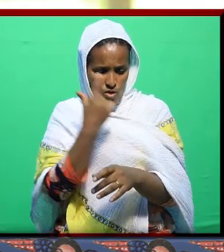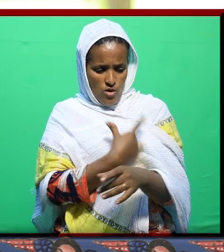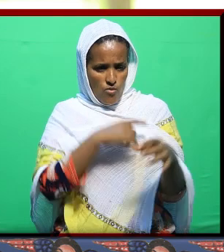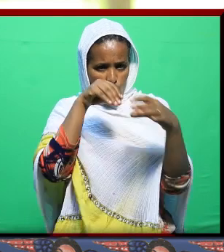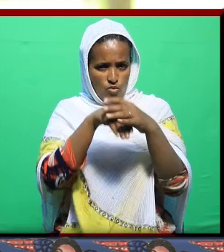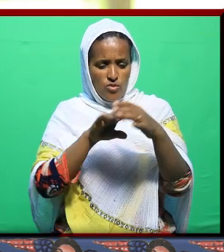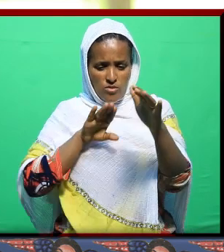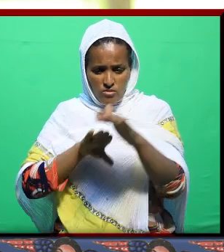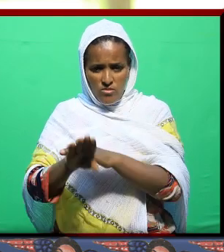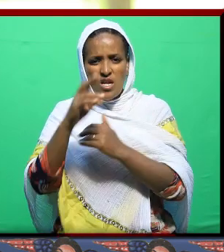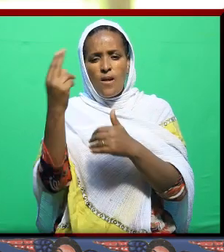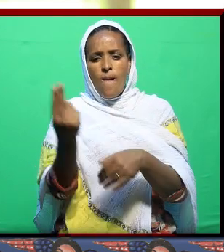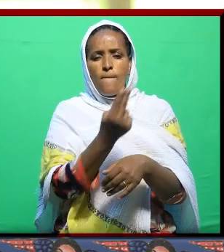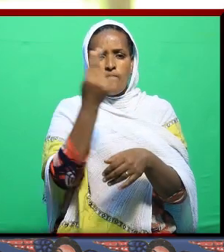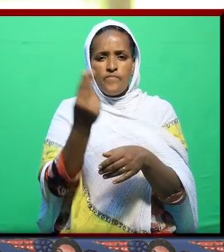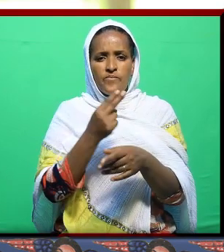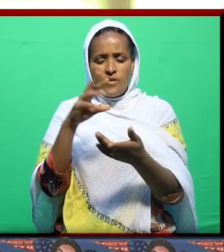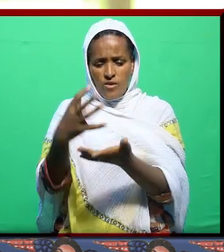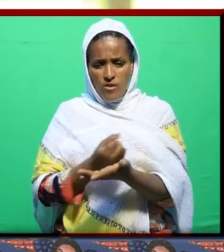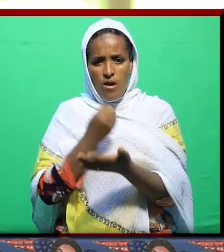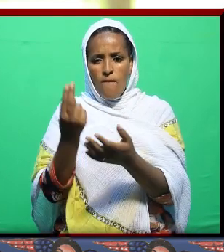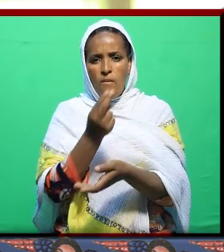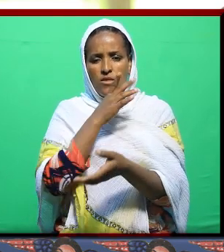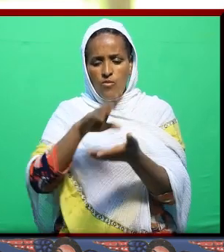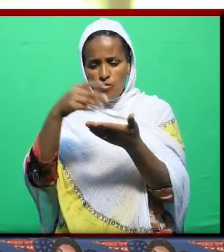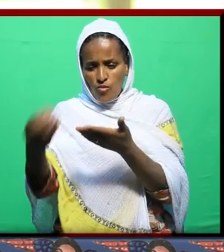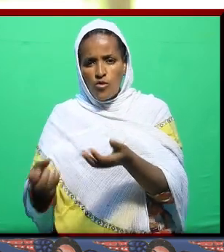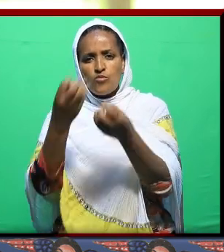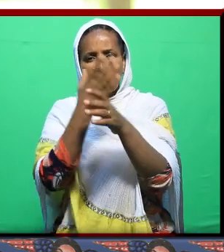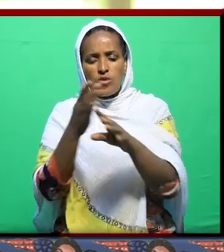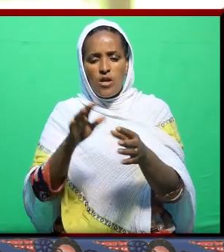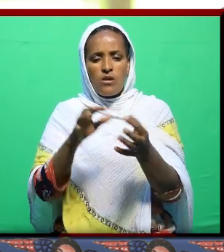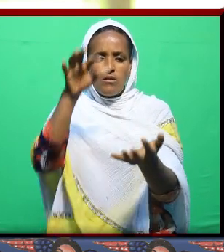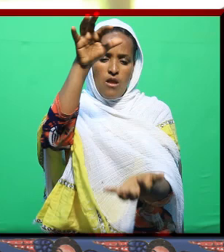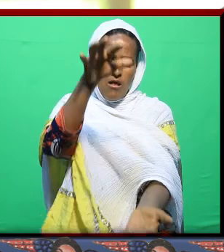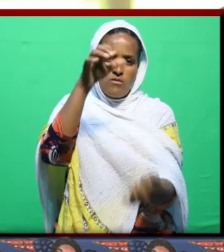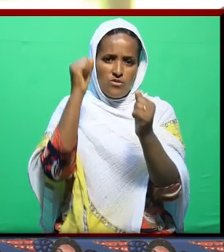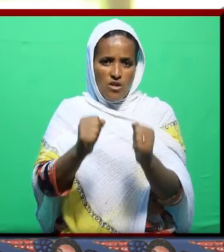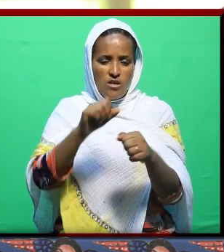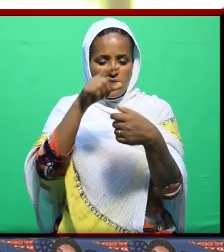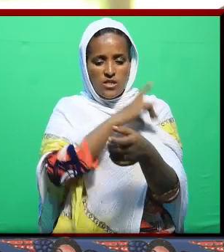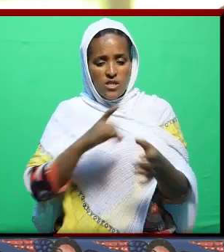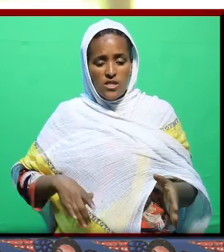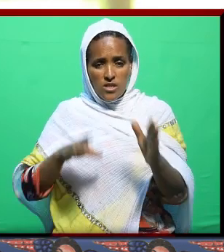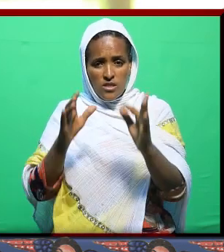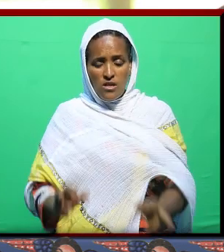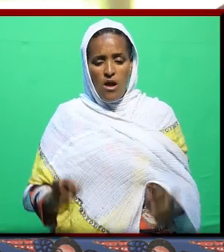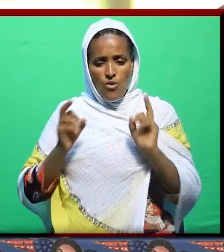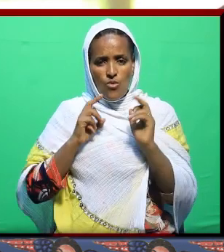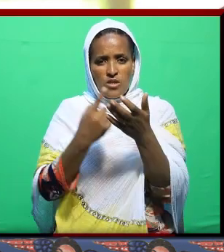ካደመጠ ልቦና ውስጥ እያስገባ የሚጠቅመውን እየወሰደ የማይጠቅመውን እየጣለ ብዙ ገንዘብን ሊያከማች ይችላል። ስለዚህ እንደ ክርስትና